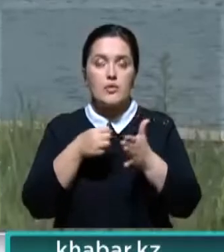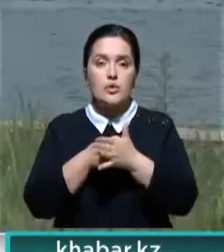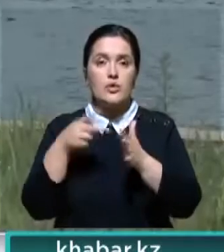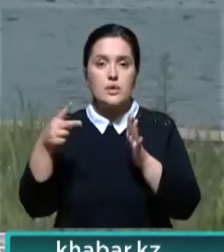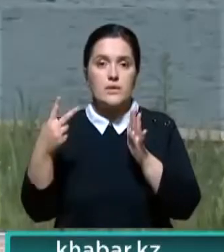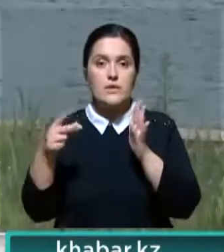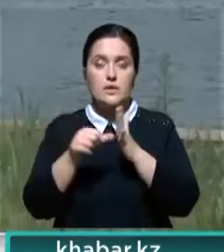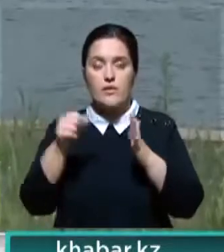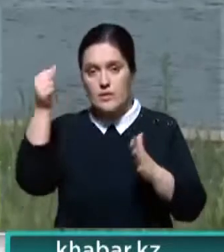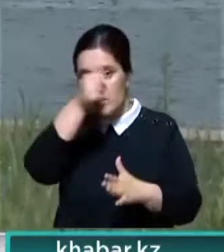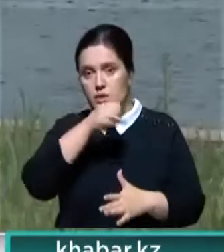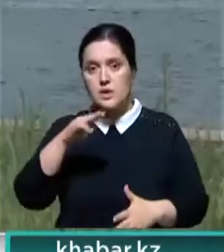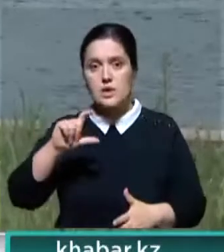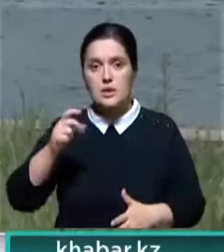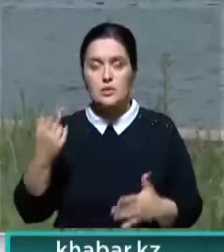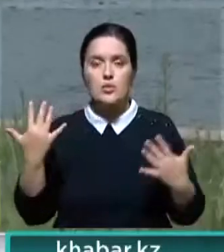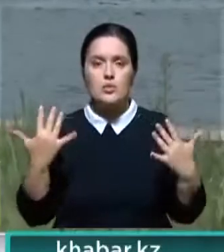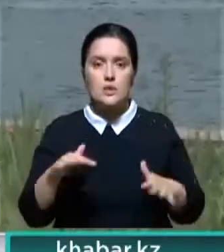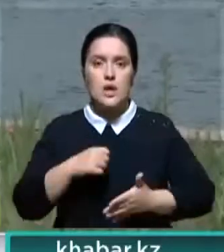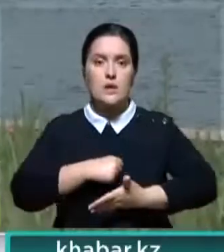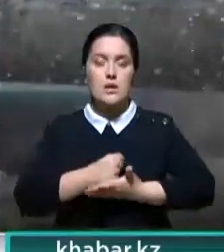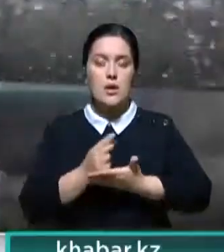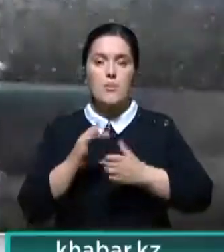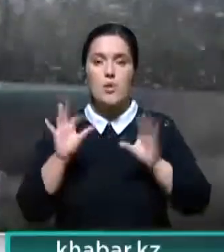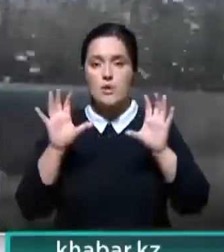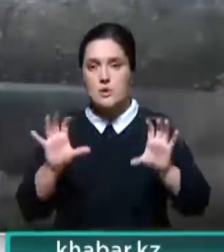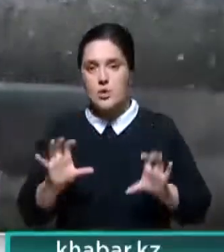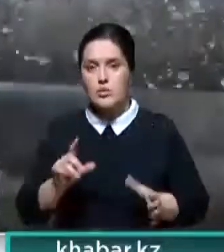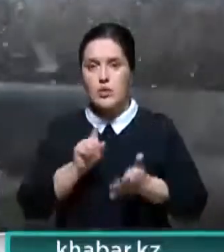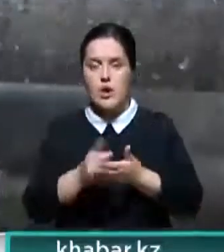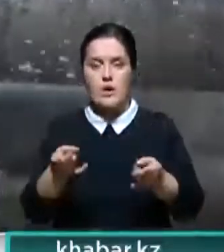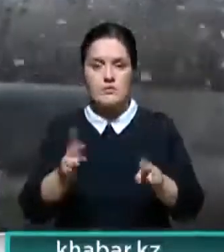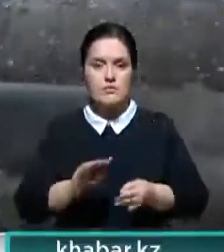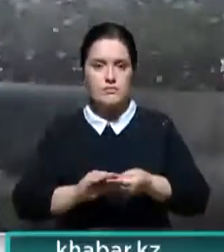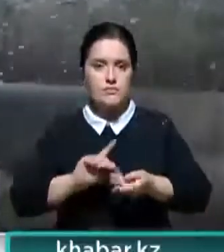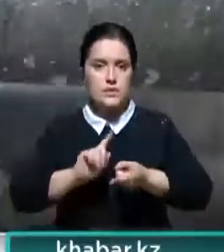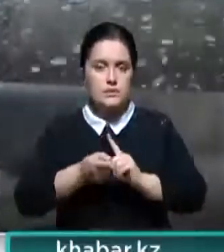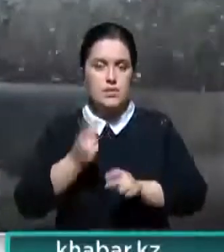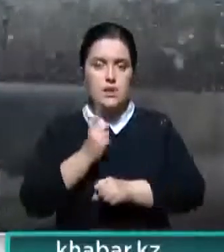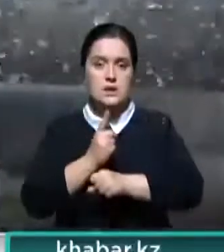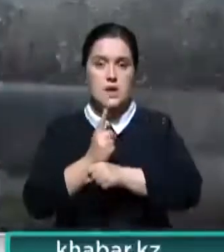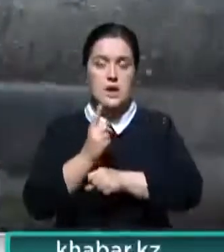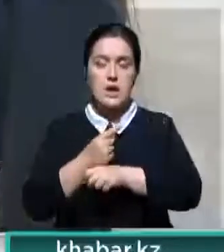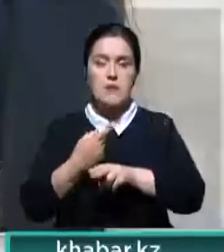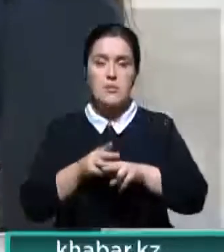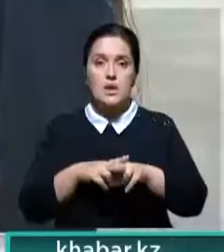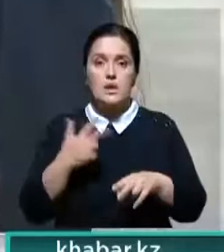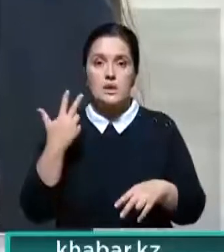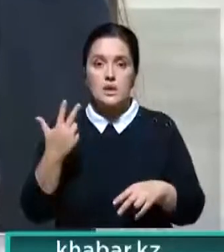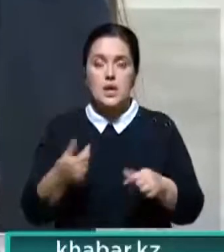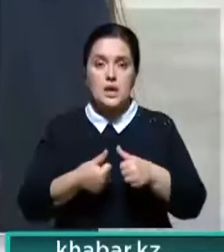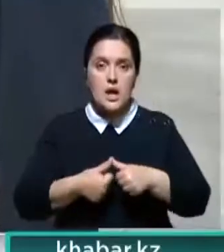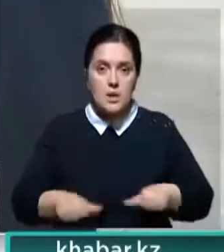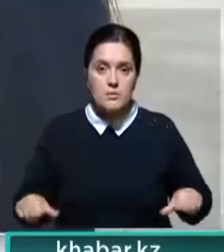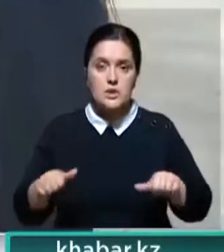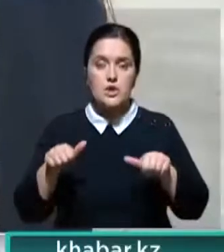2026 года для ТЭЦ уже утвержден и по закону должен остаться неизменным. Поэтому в регионе создано целых 3 комиссии,